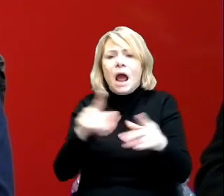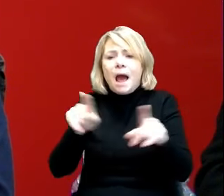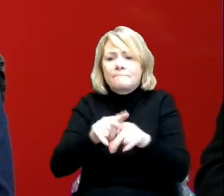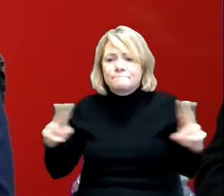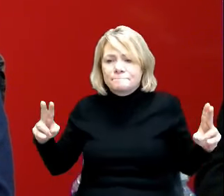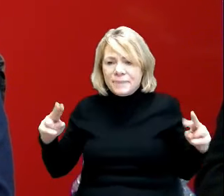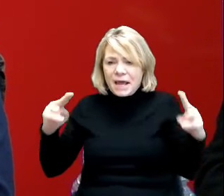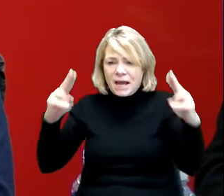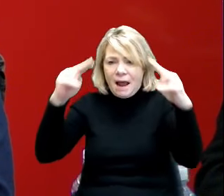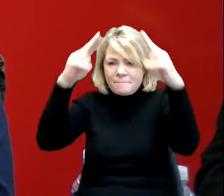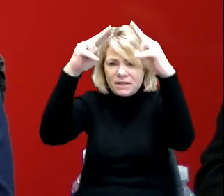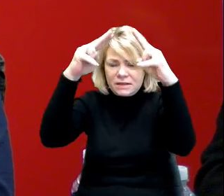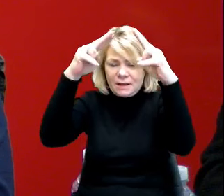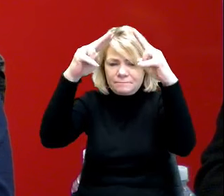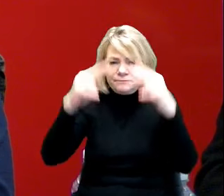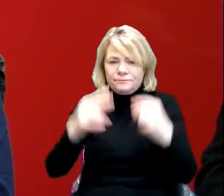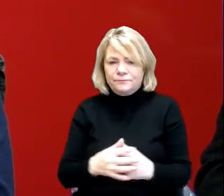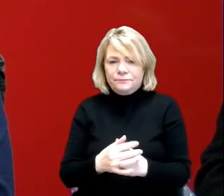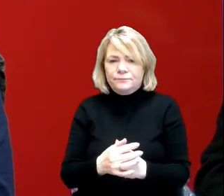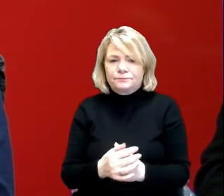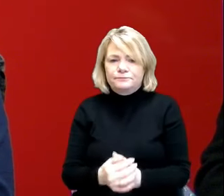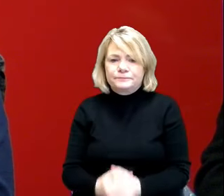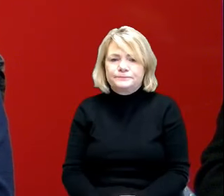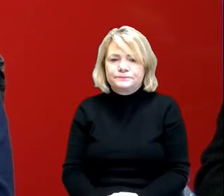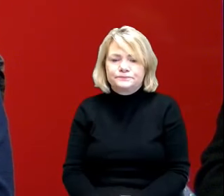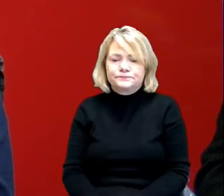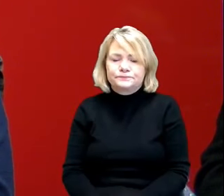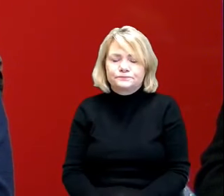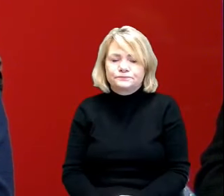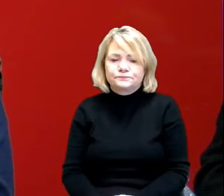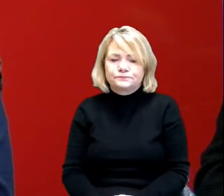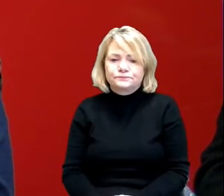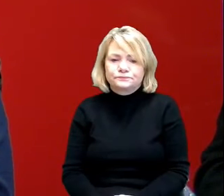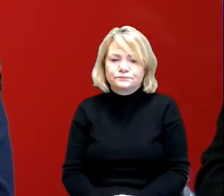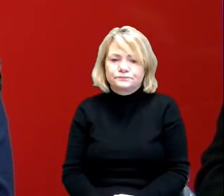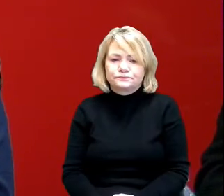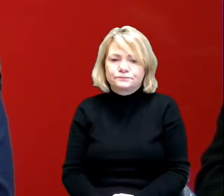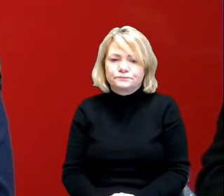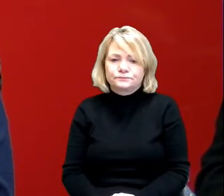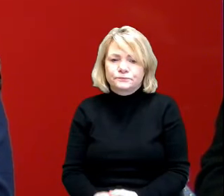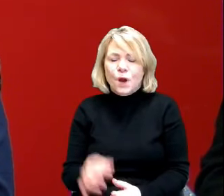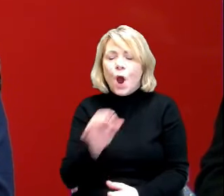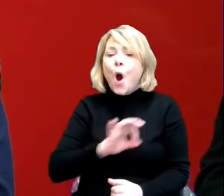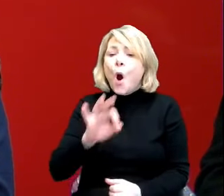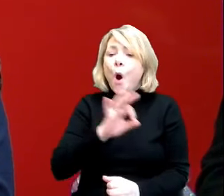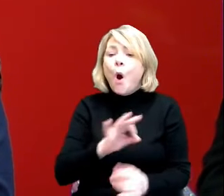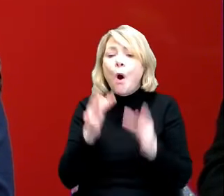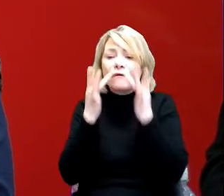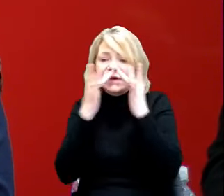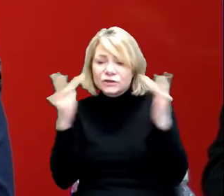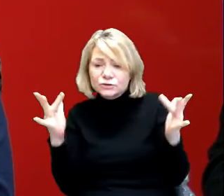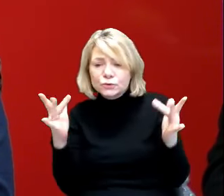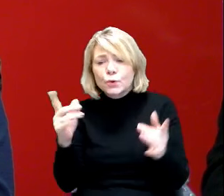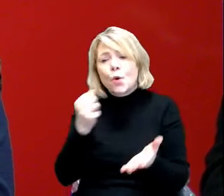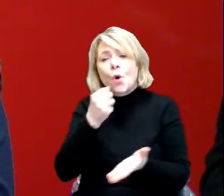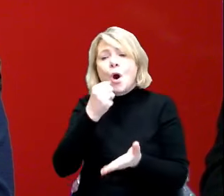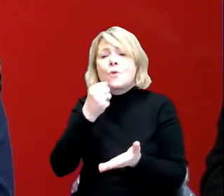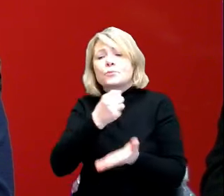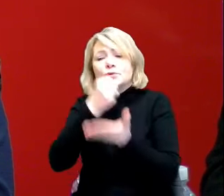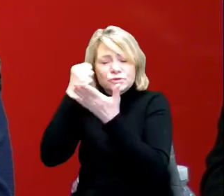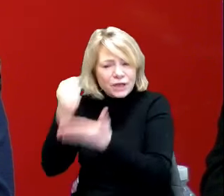principas atkuriant departamentus dėl viešųjų įstaigų ir biudžetinių įstaigų jokių sprendimų šiandieną